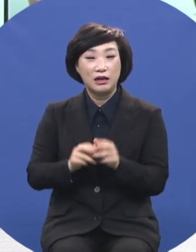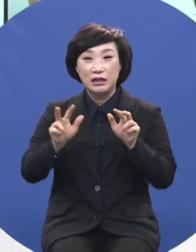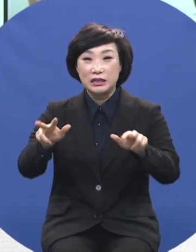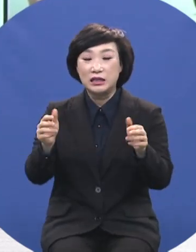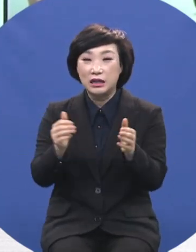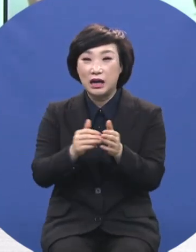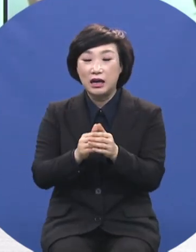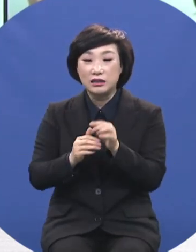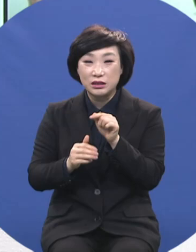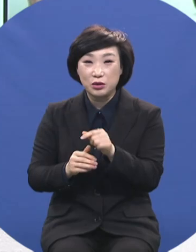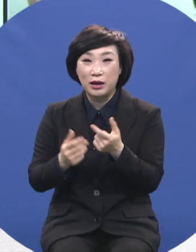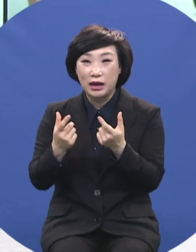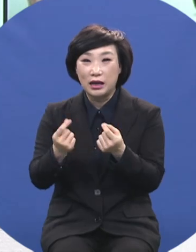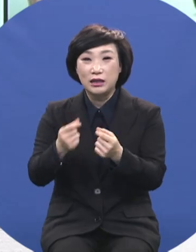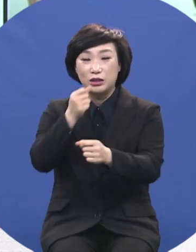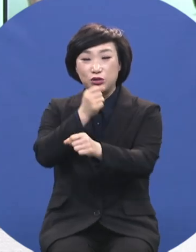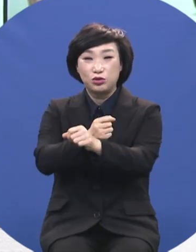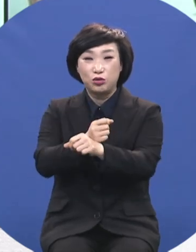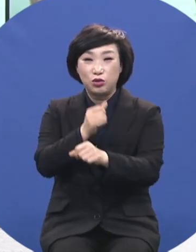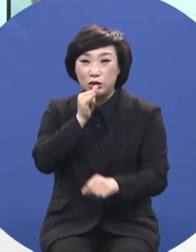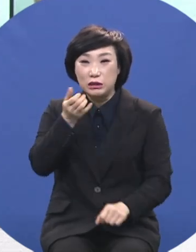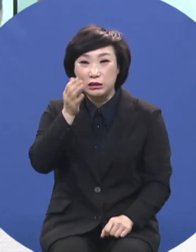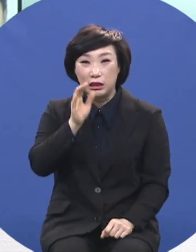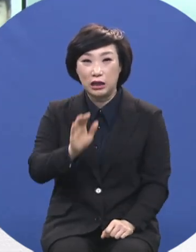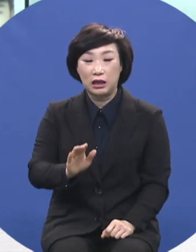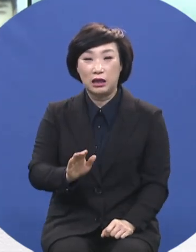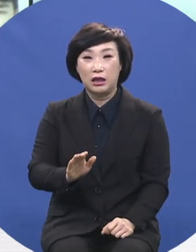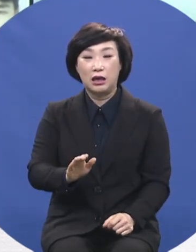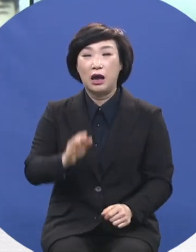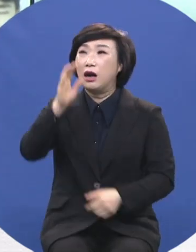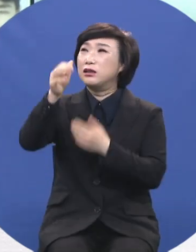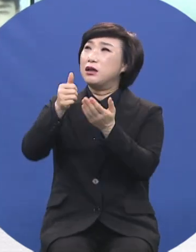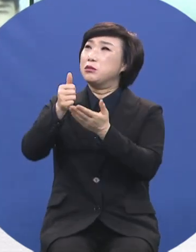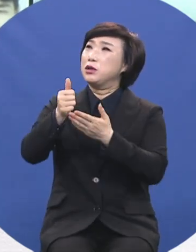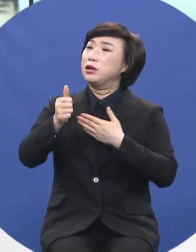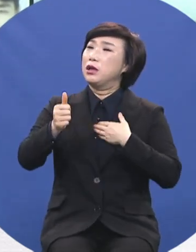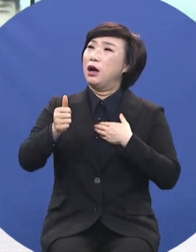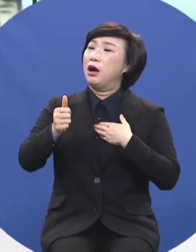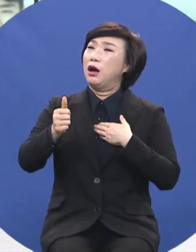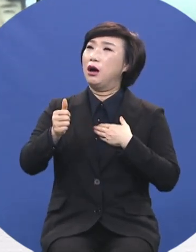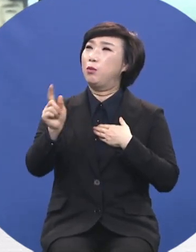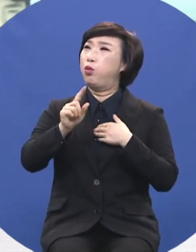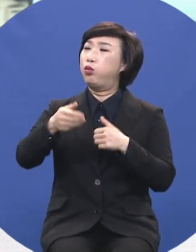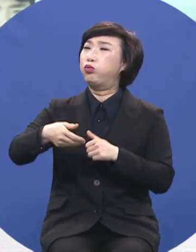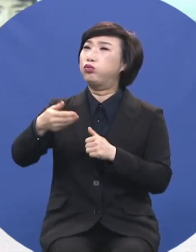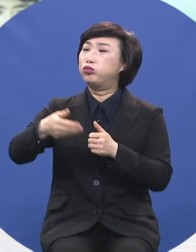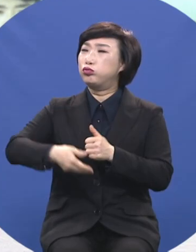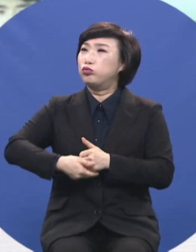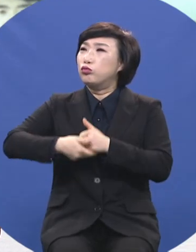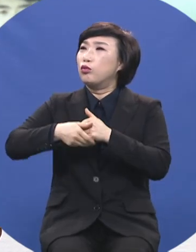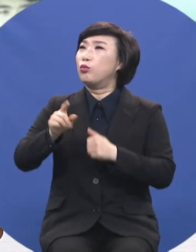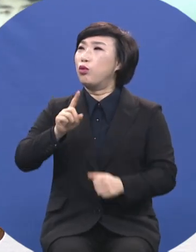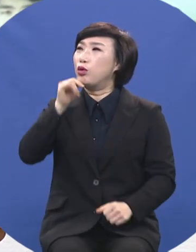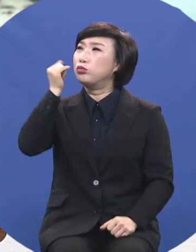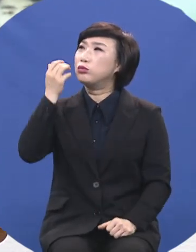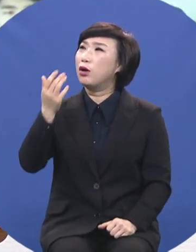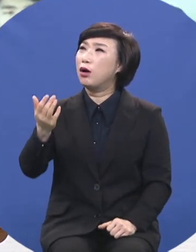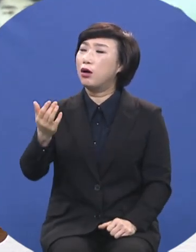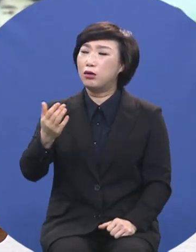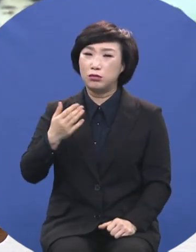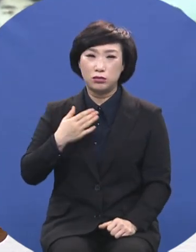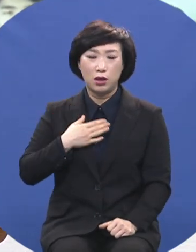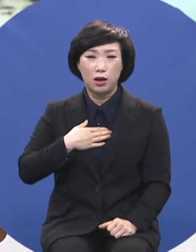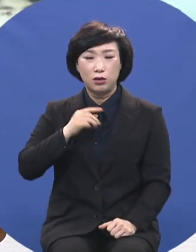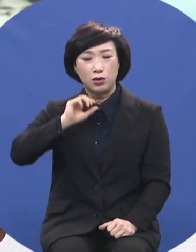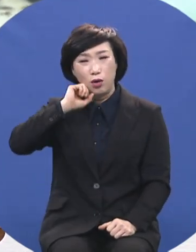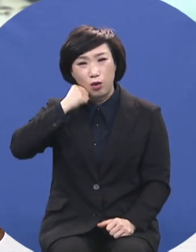지금까지 이렇게 수고했는데 하나님이 나에게 뭐 준 것이 뭐 있느냐? 왜 나를